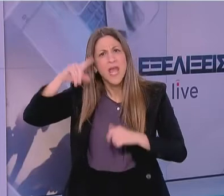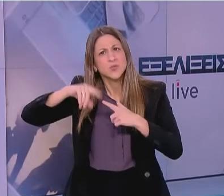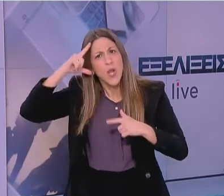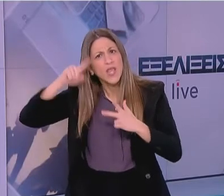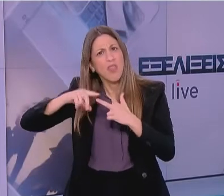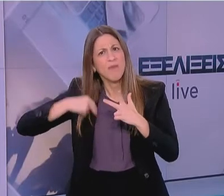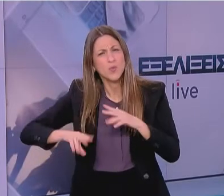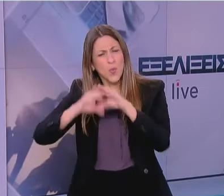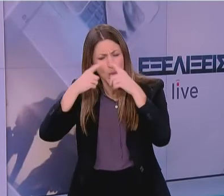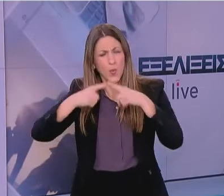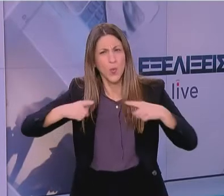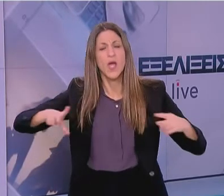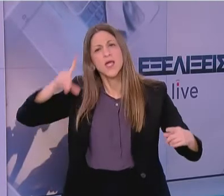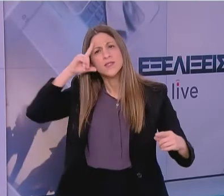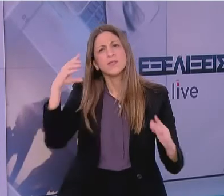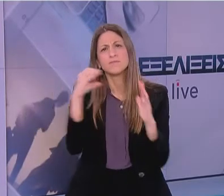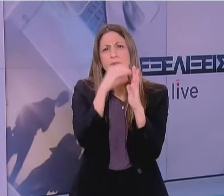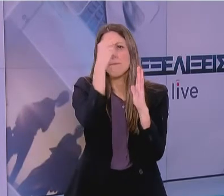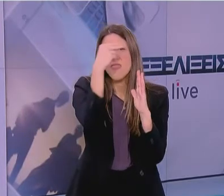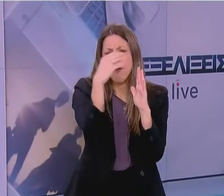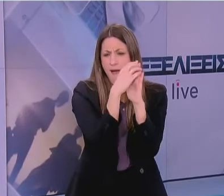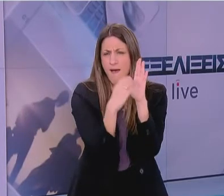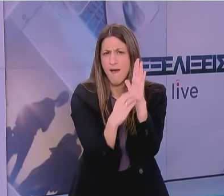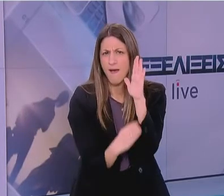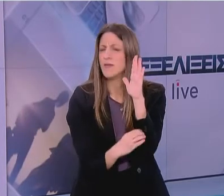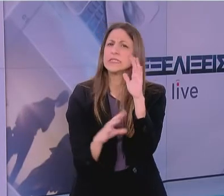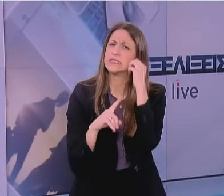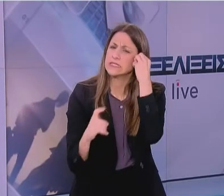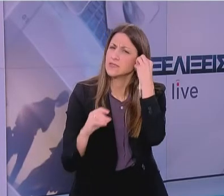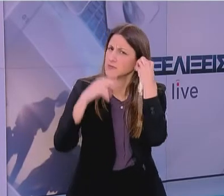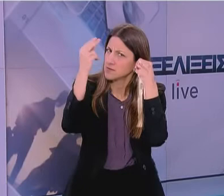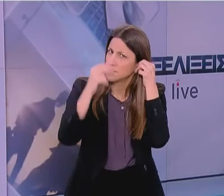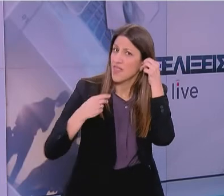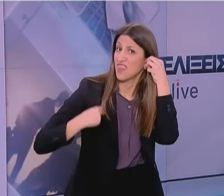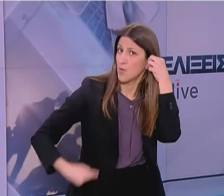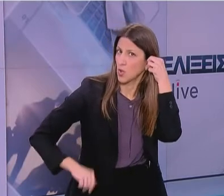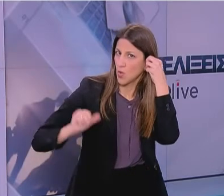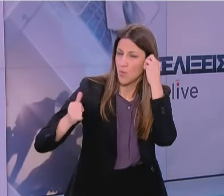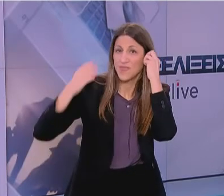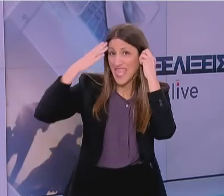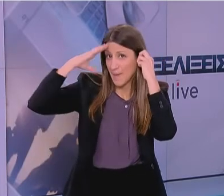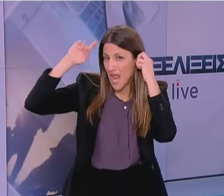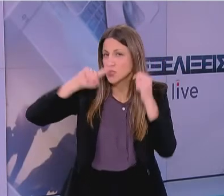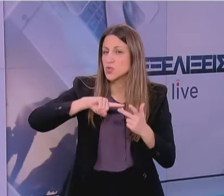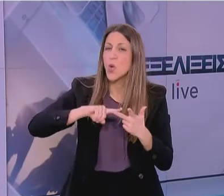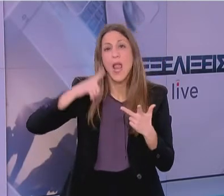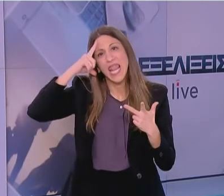ιστοσελίδα εμπεριέχει ξεχωριστές ενότητες για κάθε μία από τις παρακάτω κατηγορίες: δημοτικό, γυμνάσιο, λύκειο,